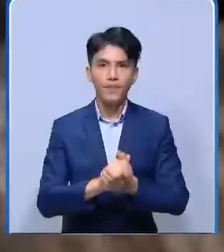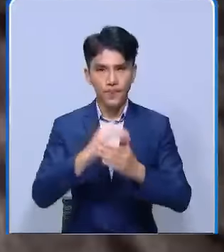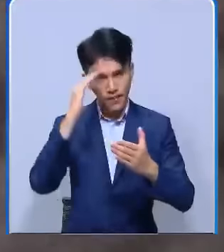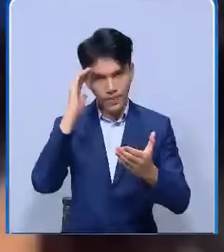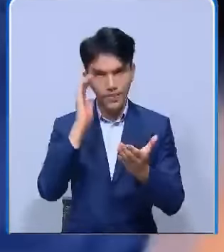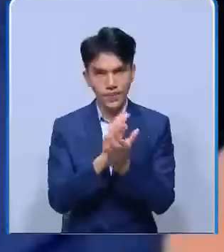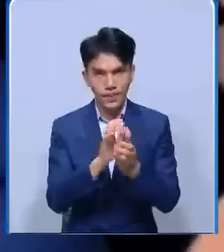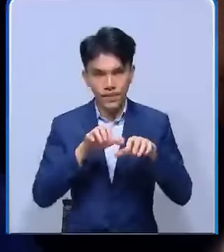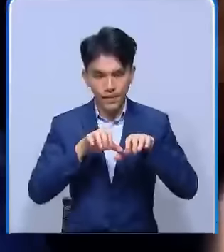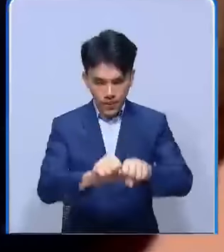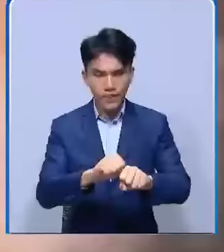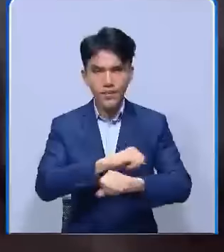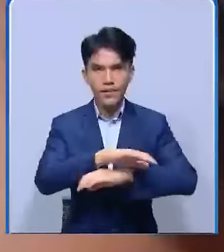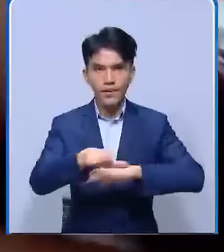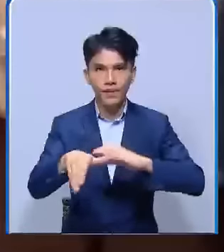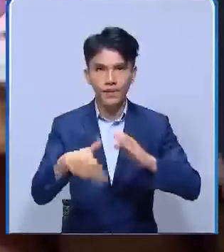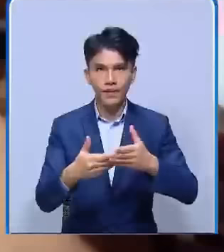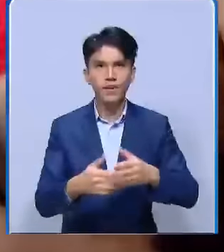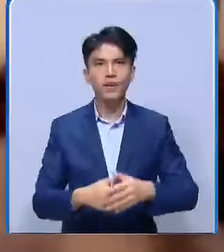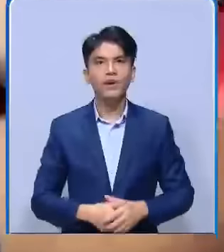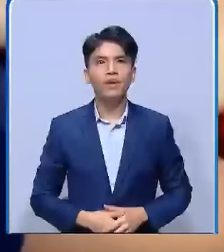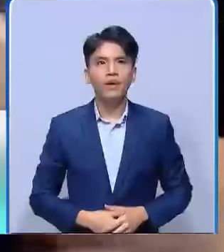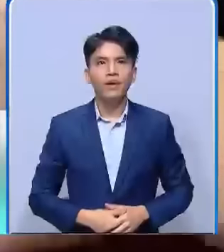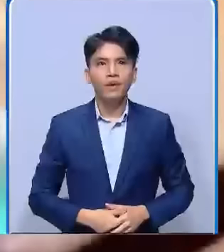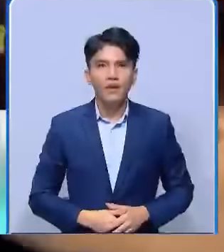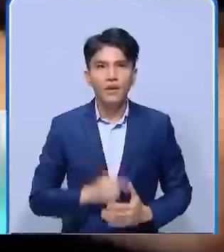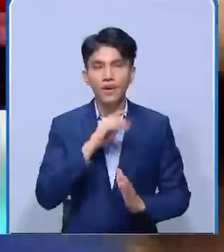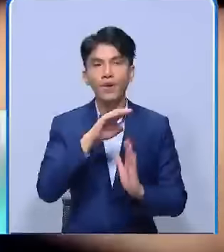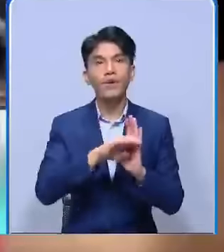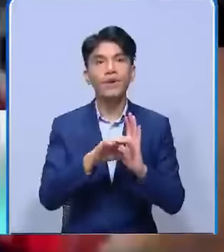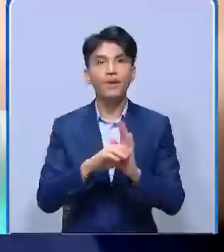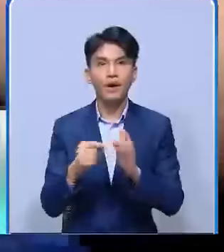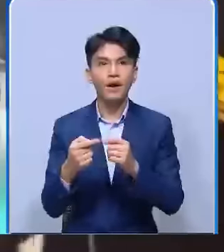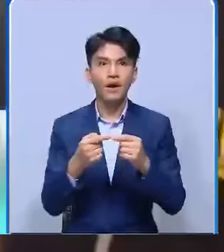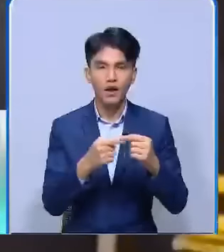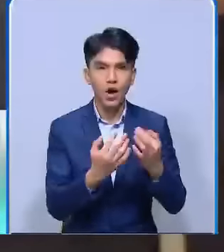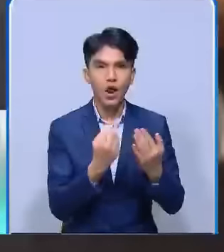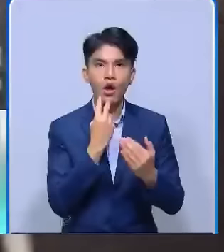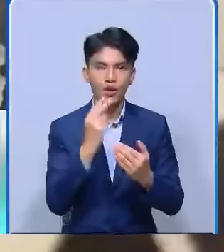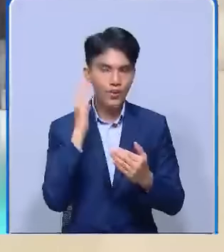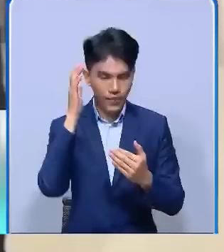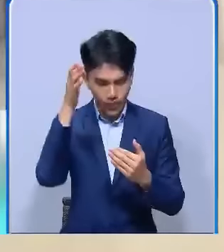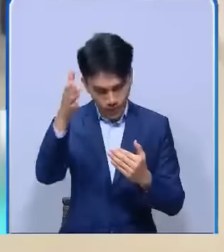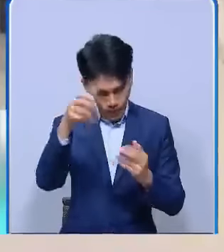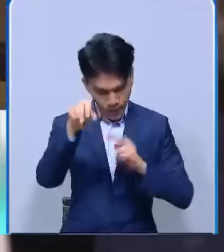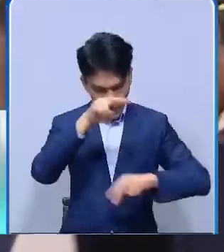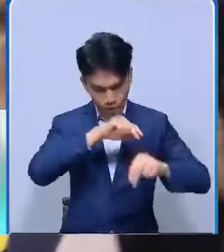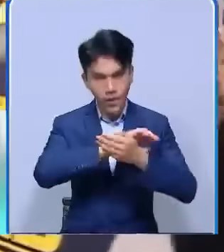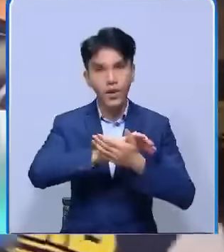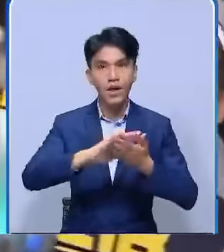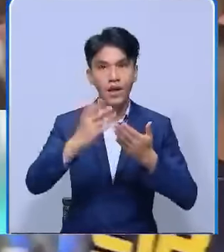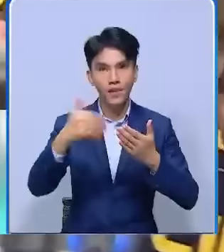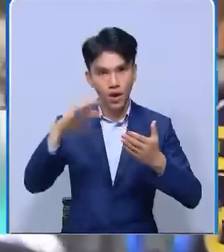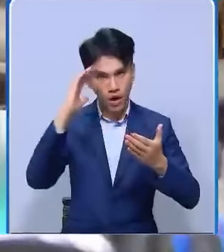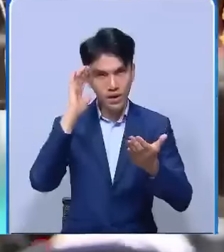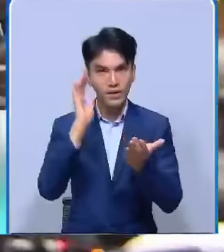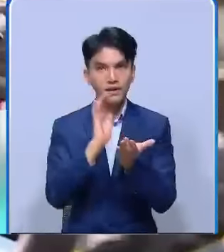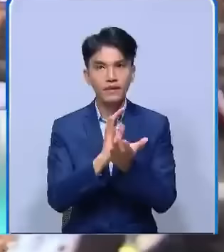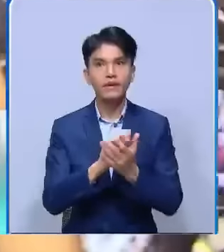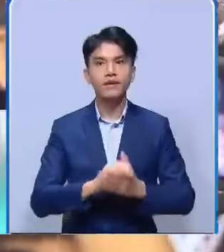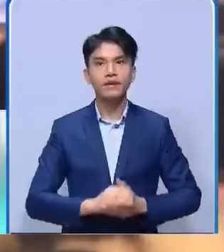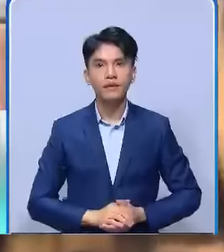บควบคุมตัวผู้ต้องหาทั้งหมดออกจากห้องควบคุมนะคะเพื่อไปสอบปากคำต่อซึ่งก็ต้องมารอดูกันนะคะว่าหลังสอบปากคำเสร็จตำรวจจะควบคุมผู้ต้องหา